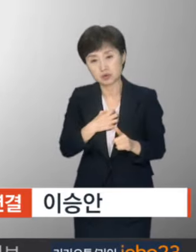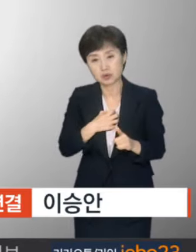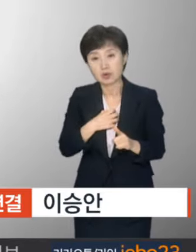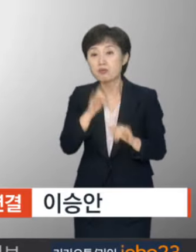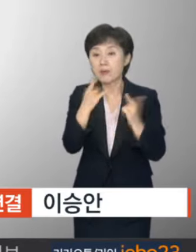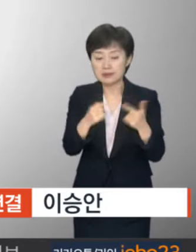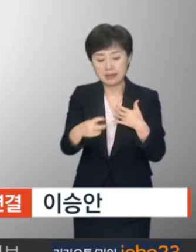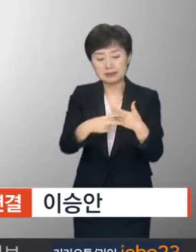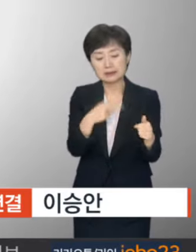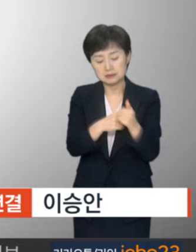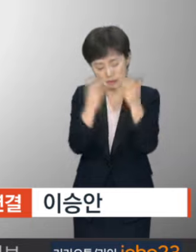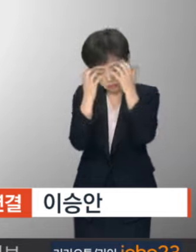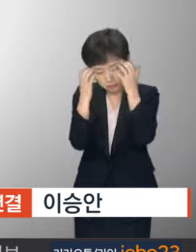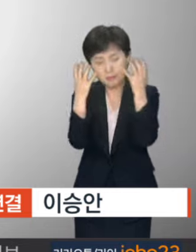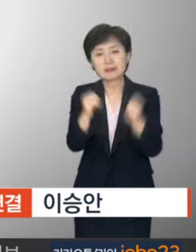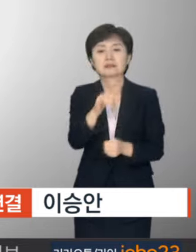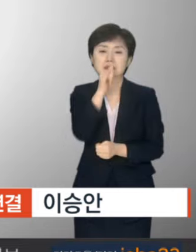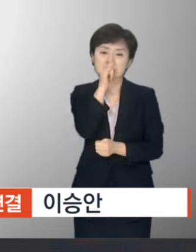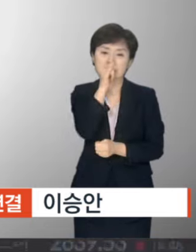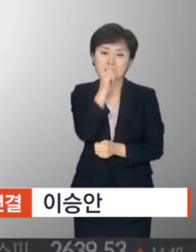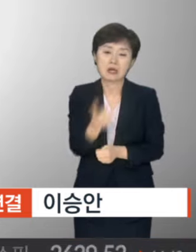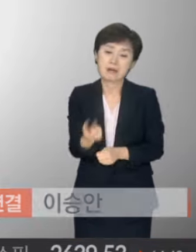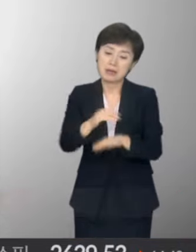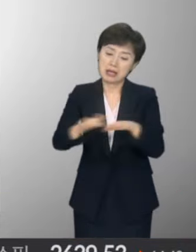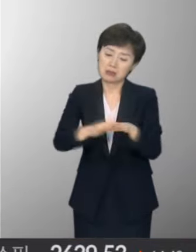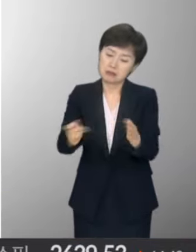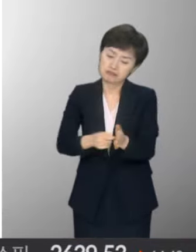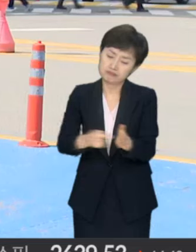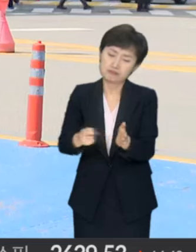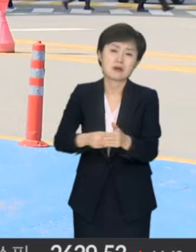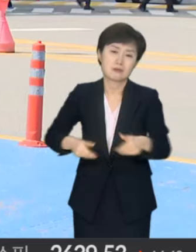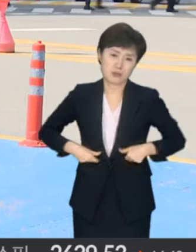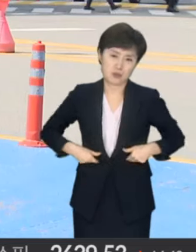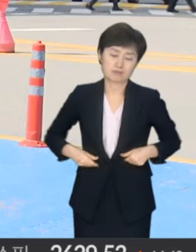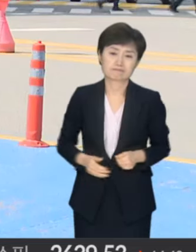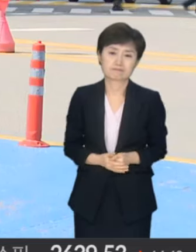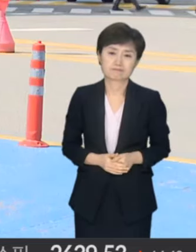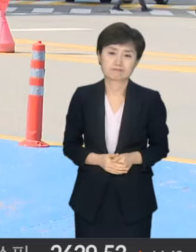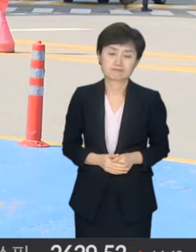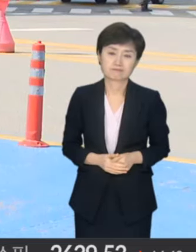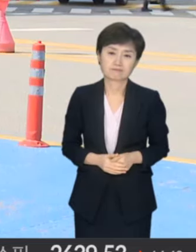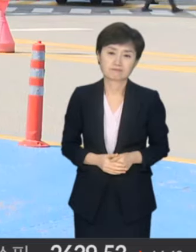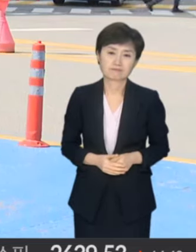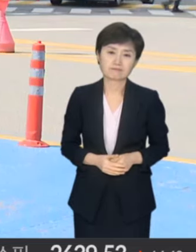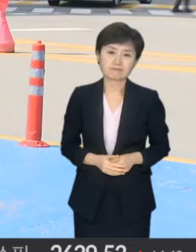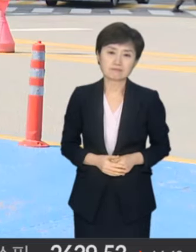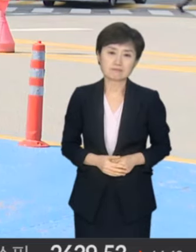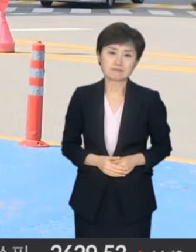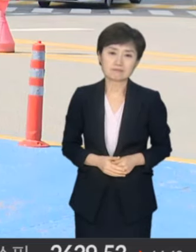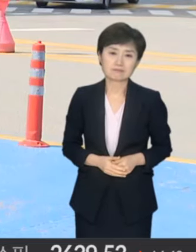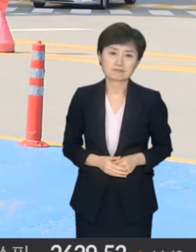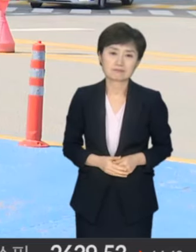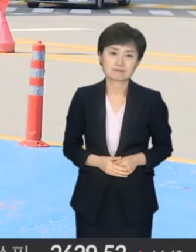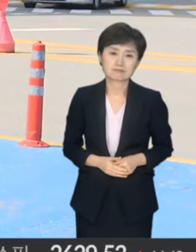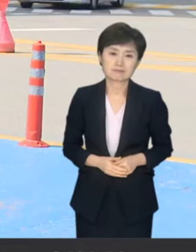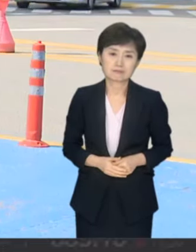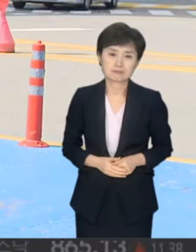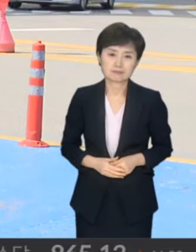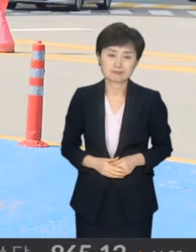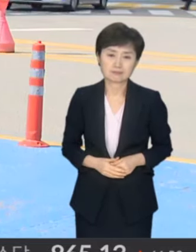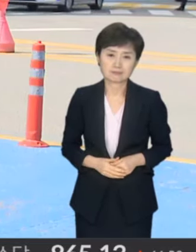고충도 더 커질 수밖에 없는데요. 조속한 해결책 마련이 필요해 보입니다. 지금까지 광주 조선대병원에서 연합뉴스TV 김경인입니다.